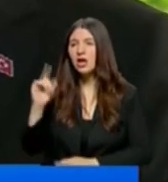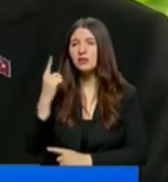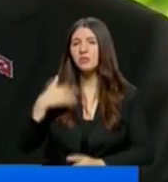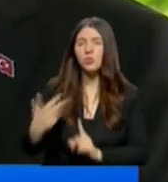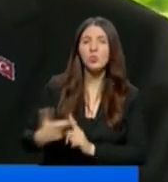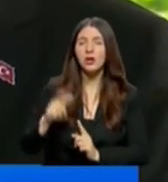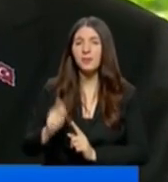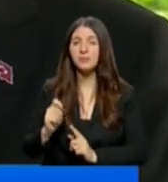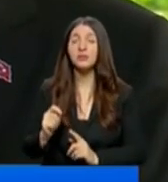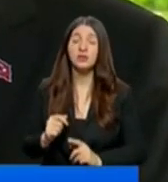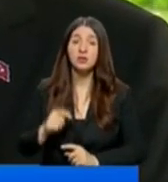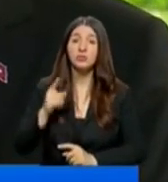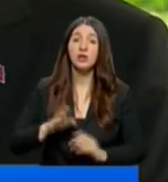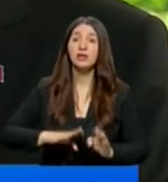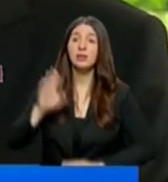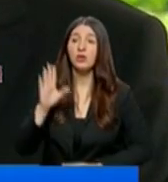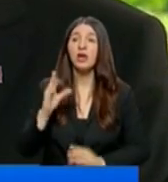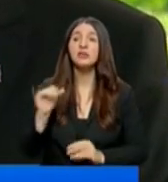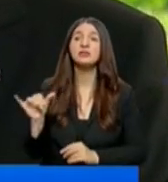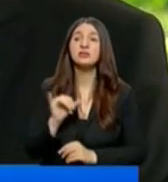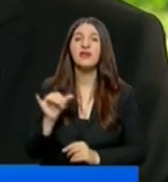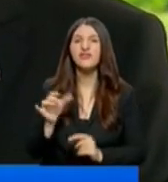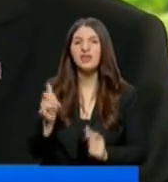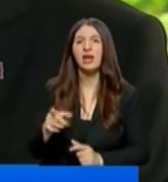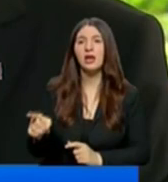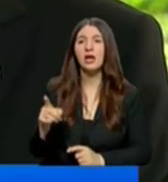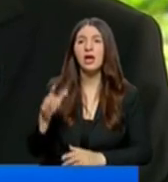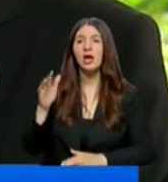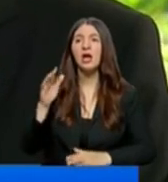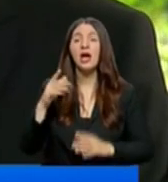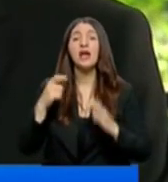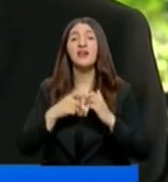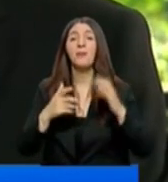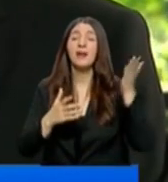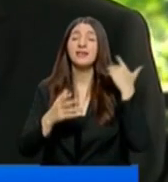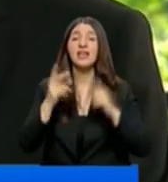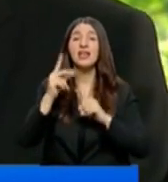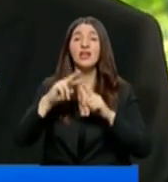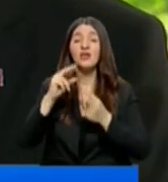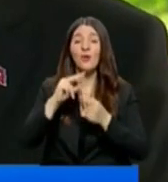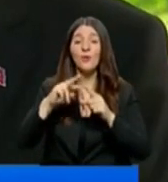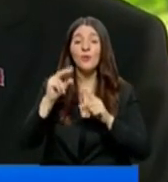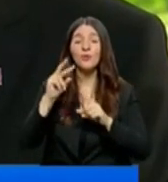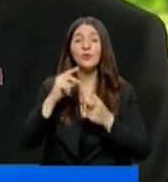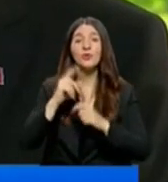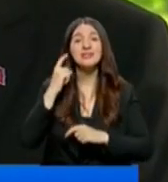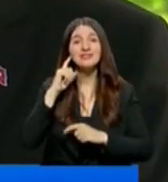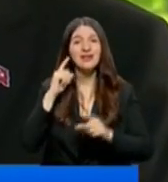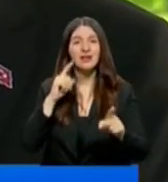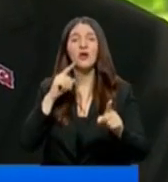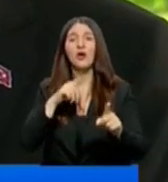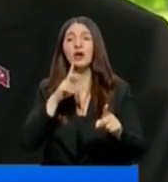iktidarımı korurum? Bu demokrasinin en zayıf noktasıdır. Rahmetli İnönü'nün sözüdür bu. Hmm. Demokrasinin en zayıf